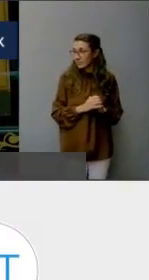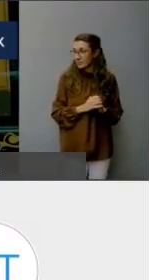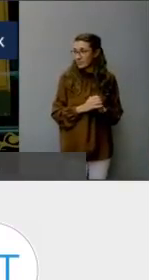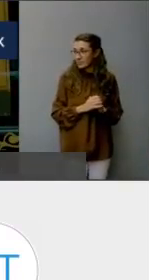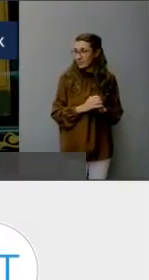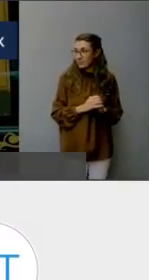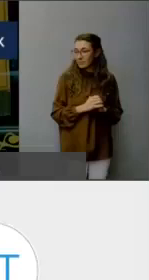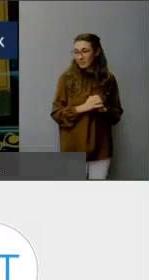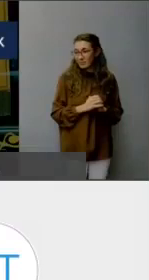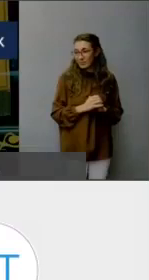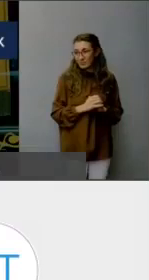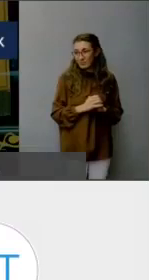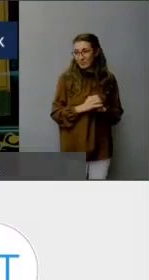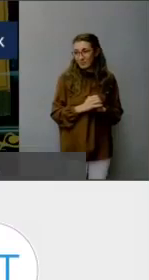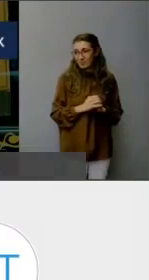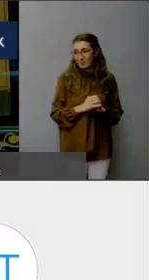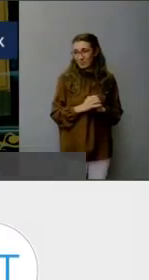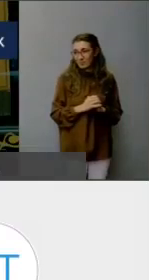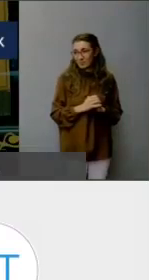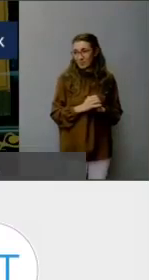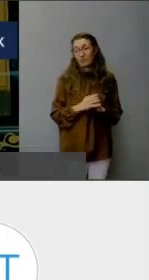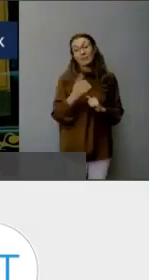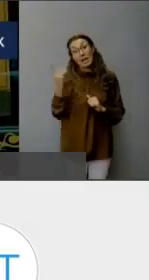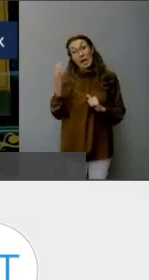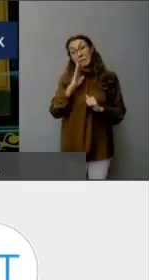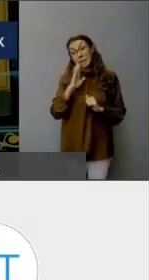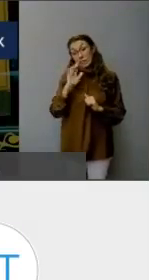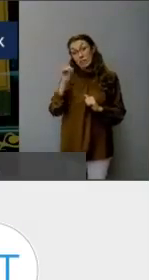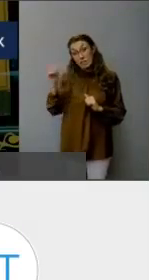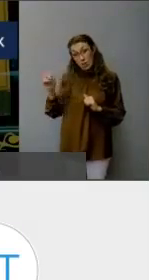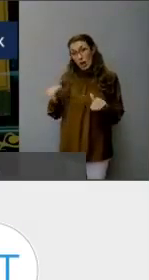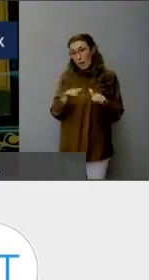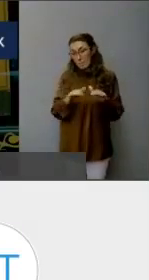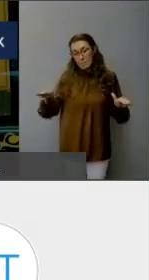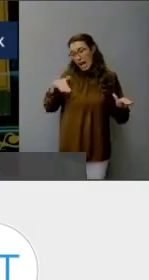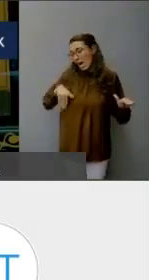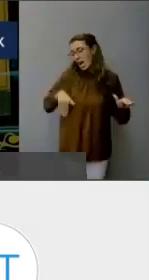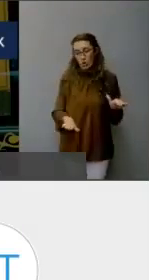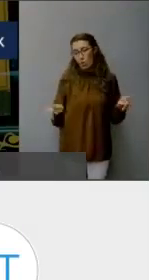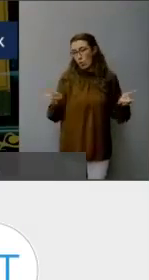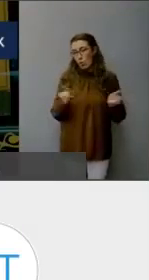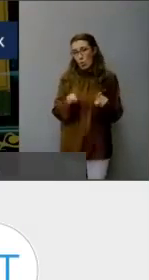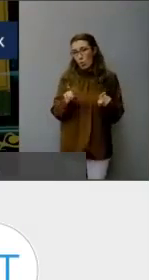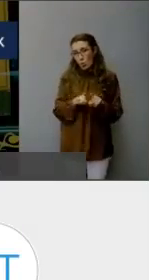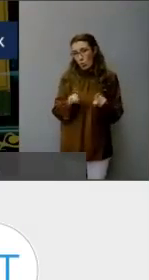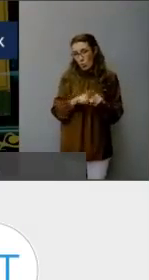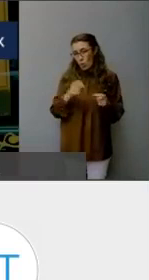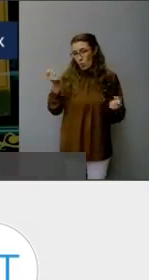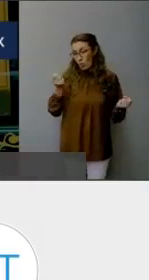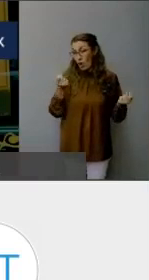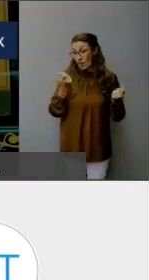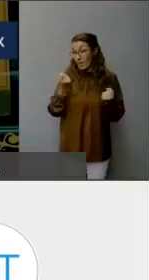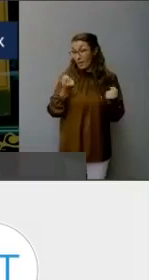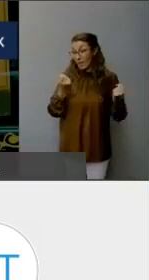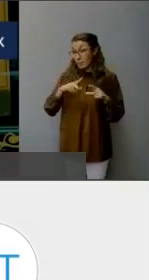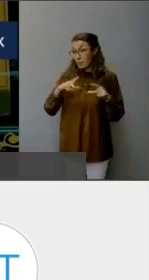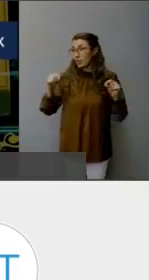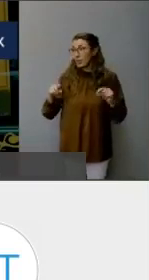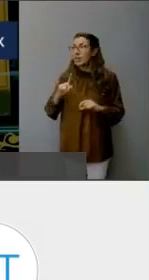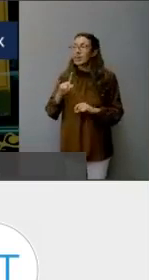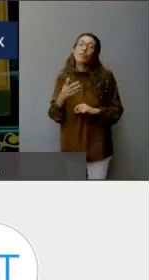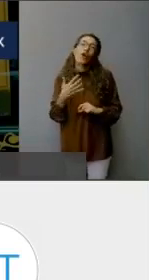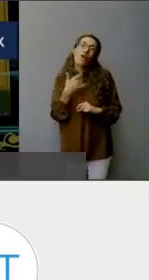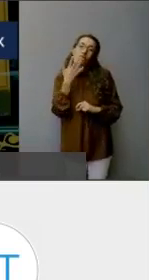consigliere terrile lo metterà sotto il suo banco insieme ai cartellini la camion vela consegnati lorenzi a